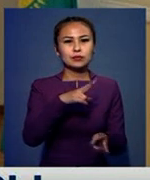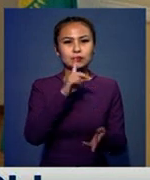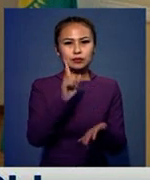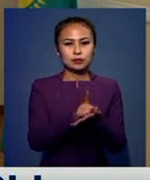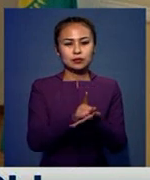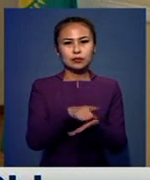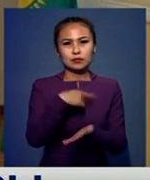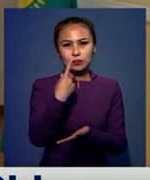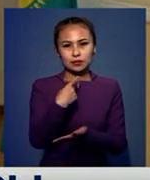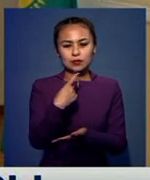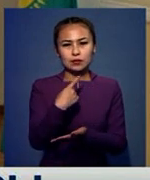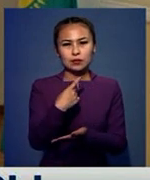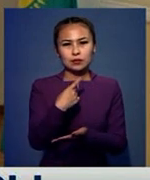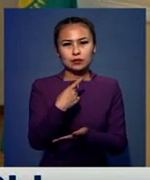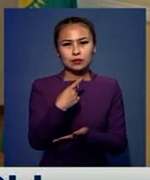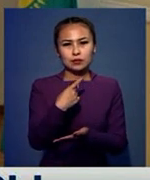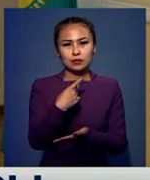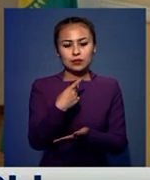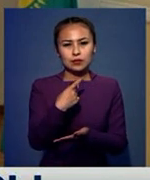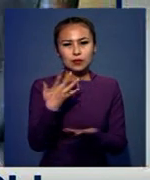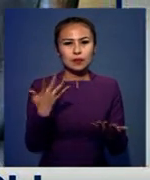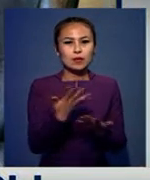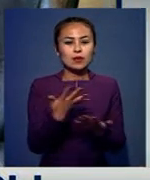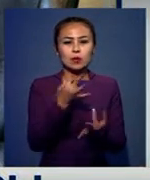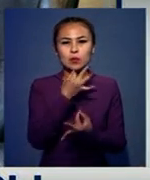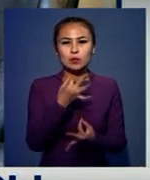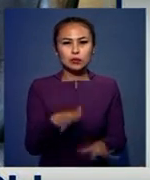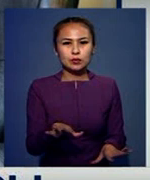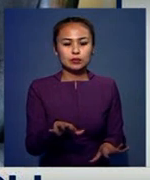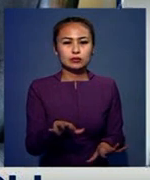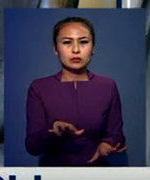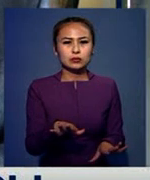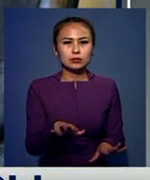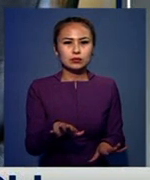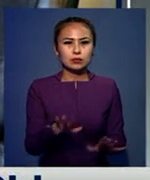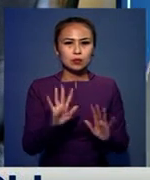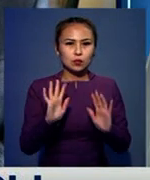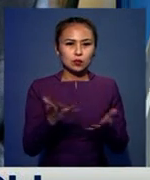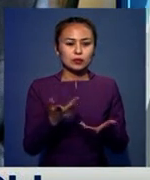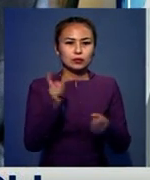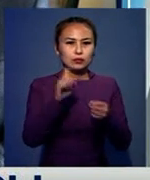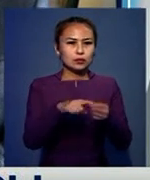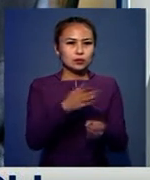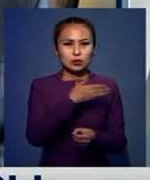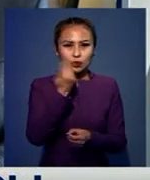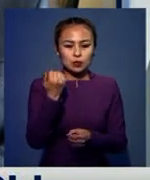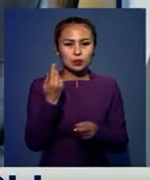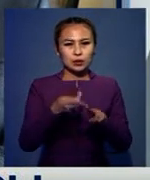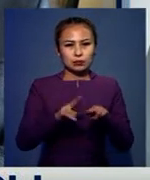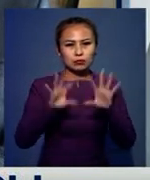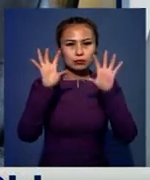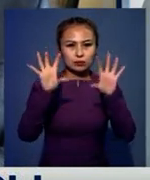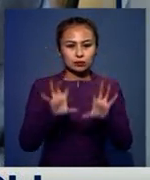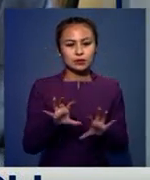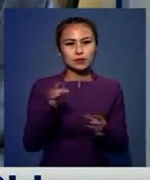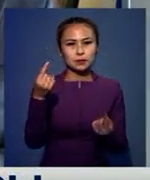айтуынша, өңірде қандай да бір ерекше тосын жағдай тіркелген жоқ, барлығы заң